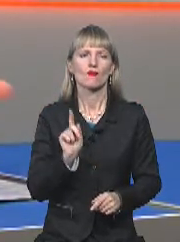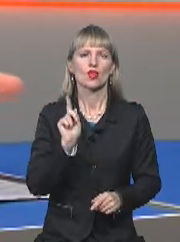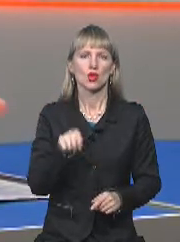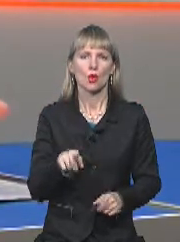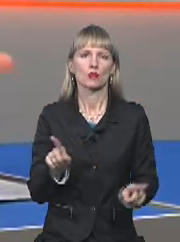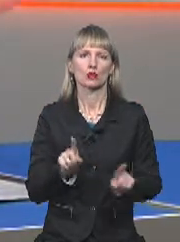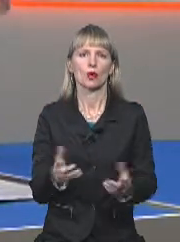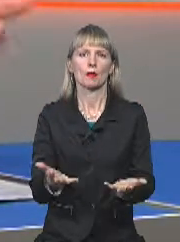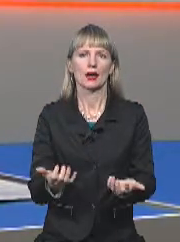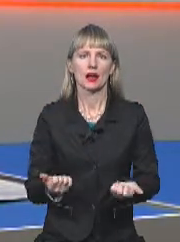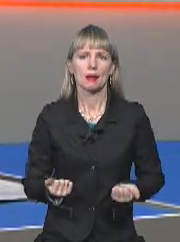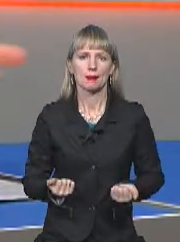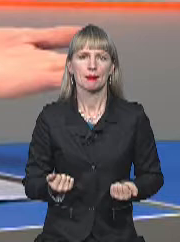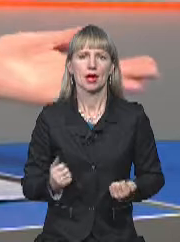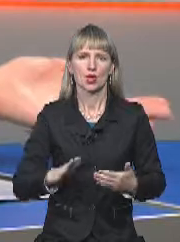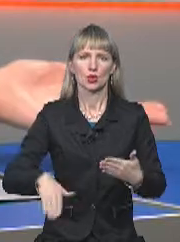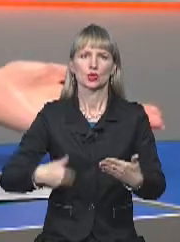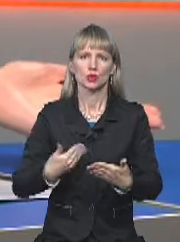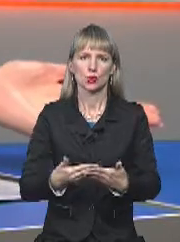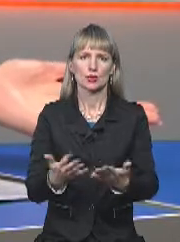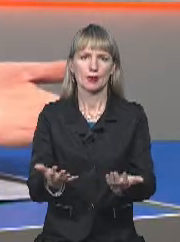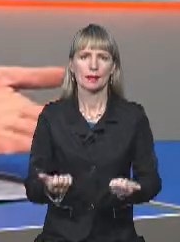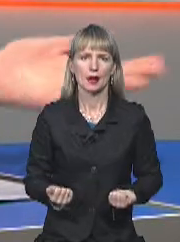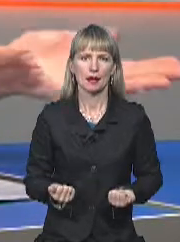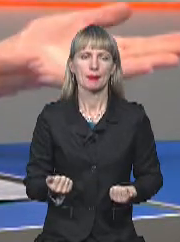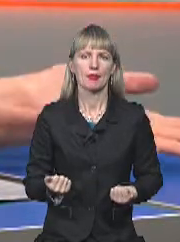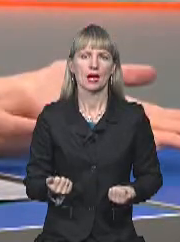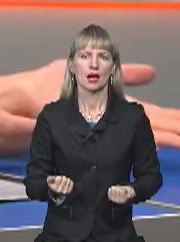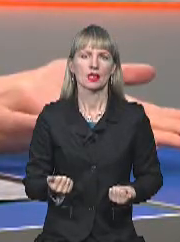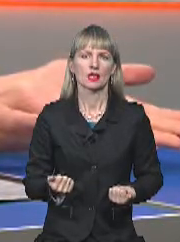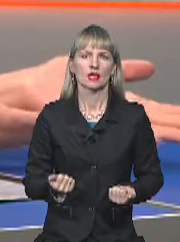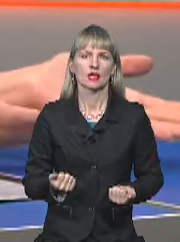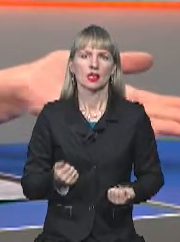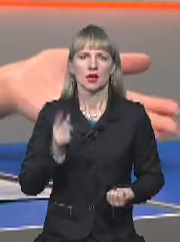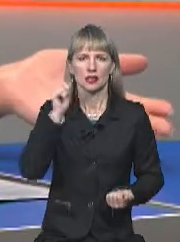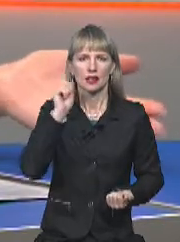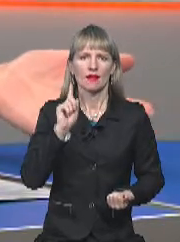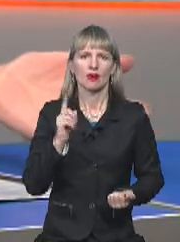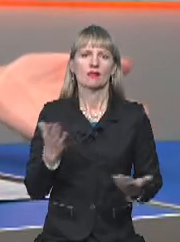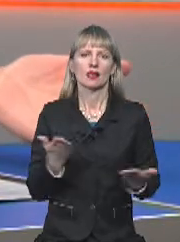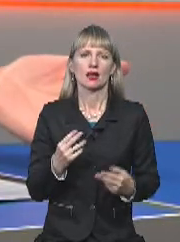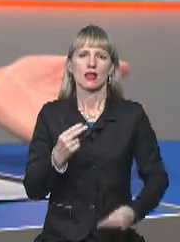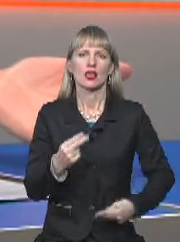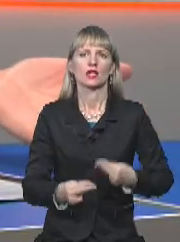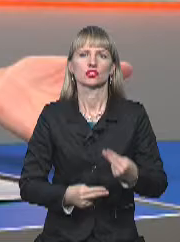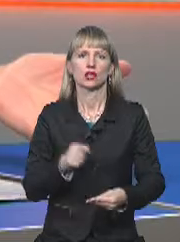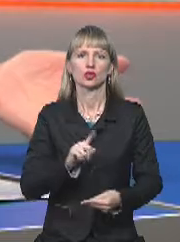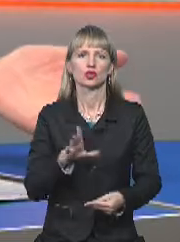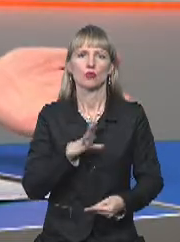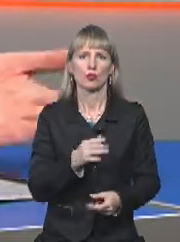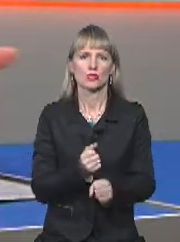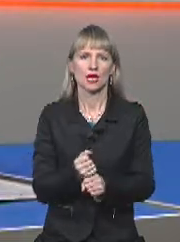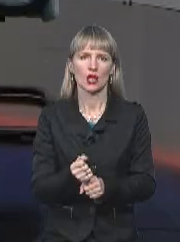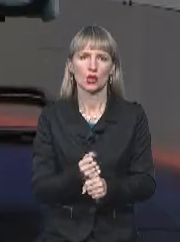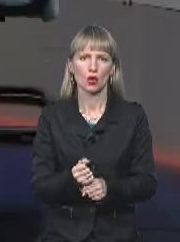в тому, що приймає, досі приймає, да? Ну, євреїв, які нащадки тих, що були